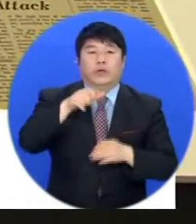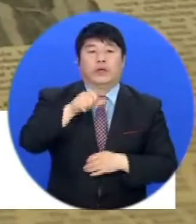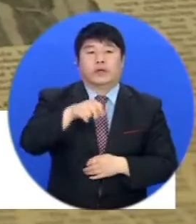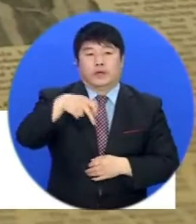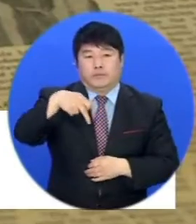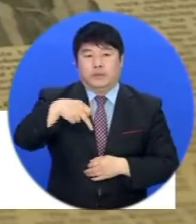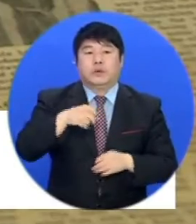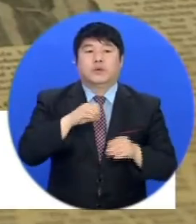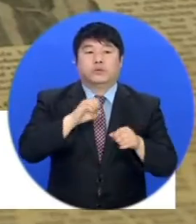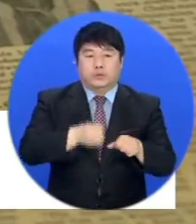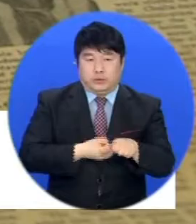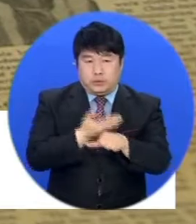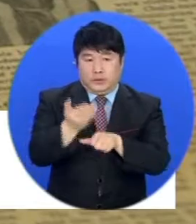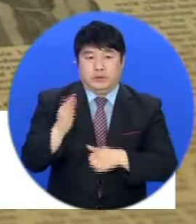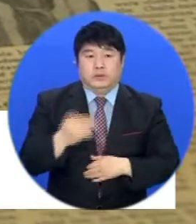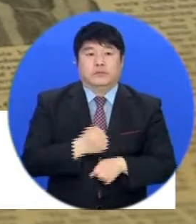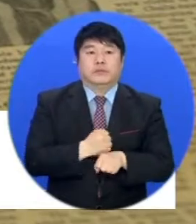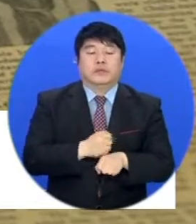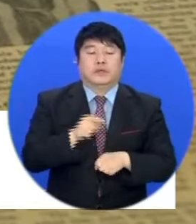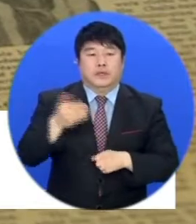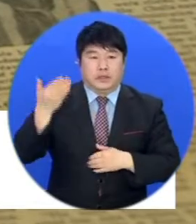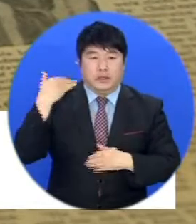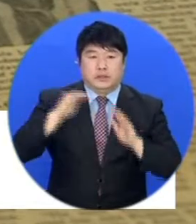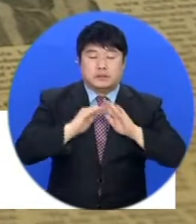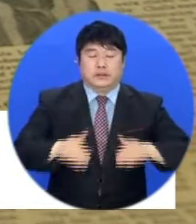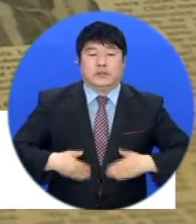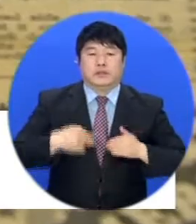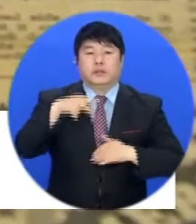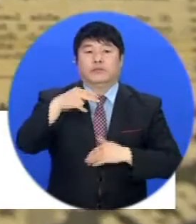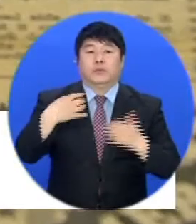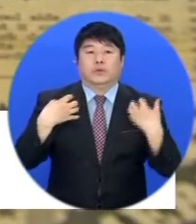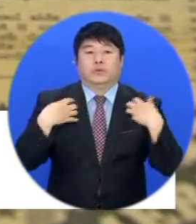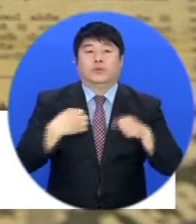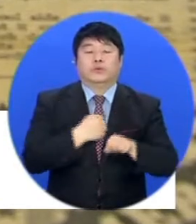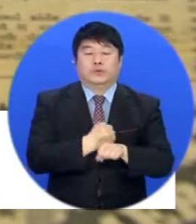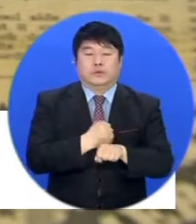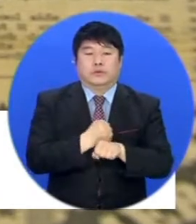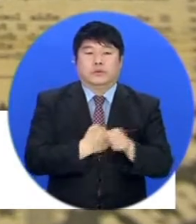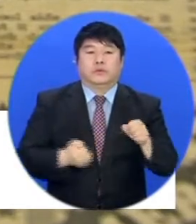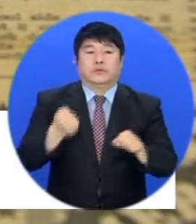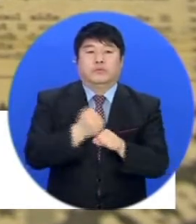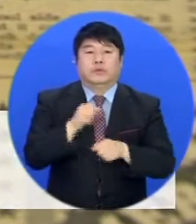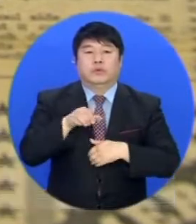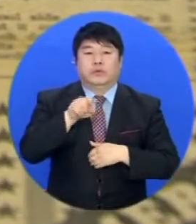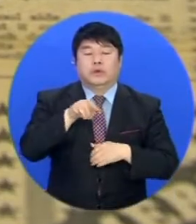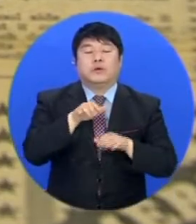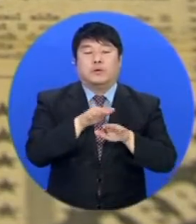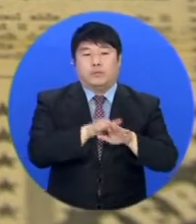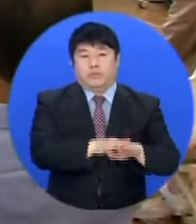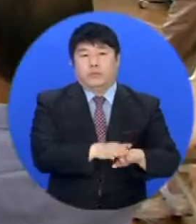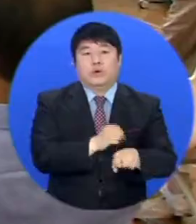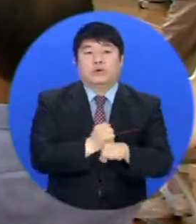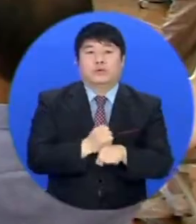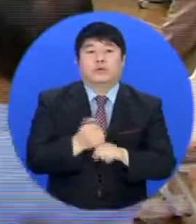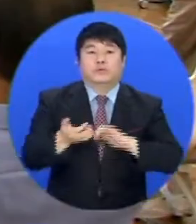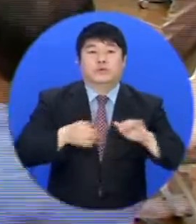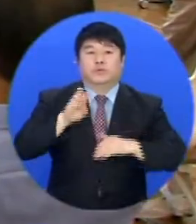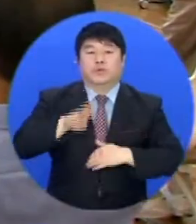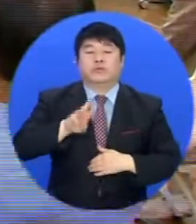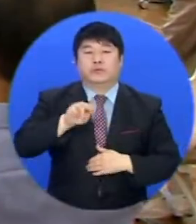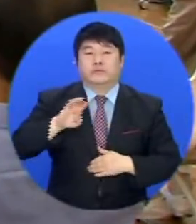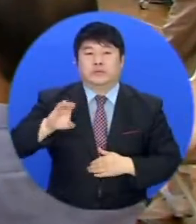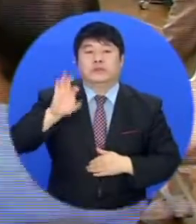본사로 송고됐습니다. 옛 전남도청 복원 추진단은 이 원고를 소장해오던 전 광주 MBC